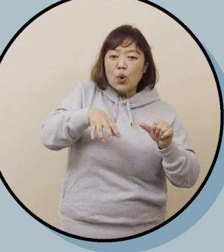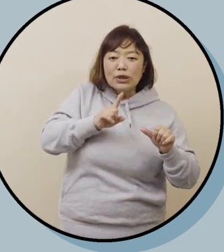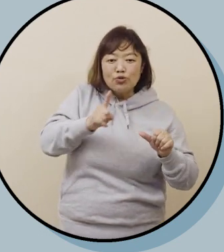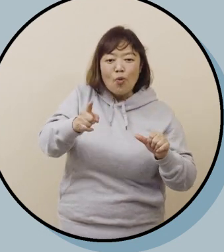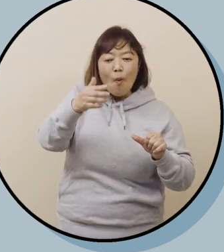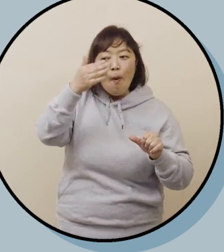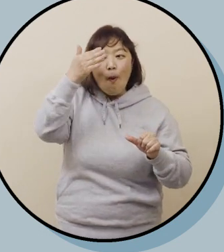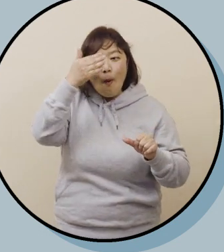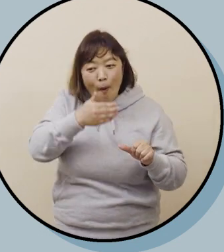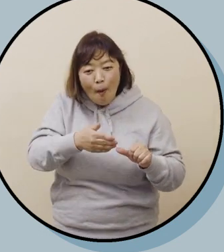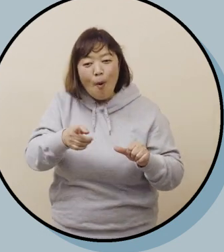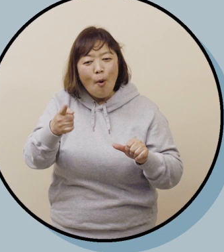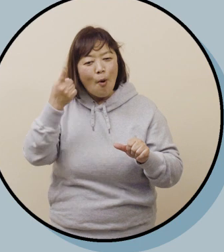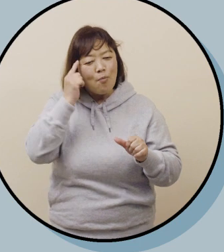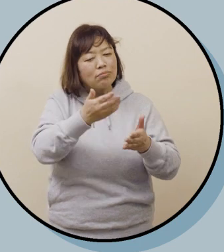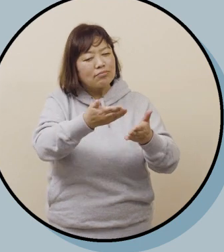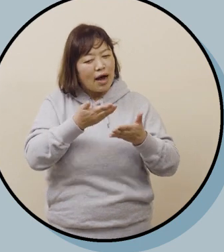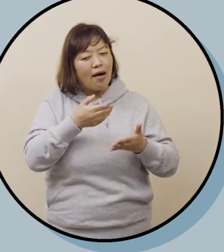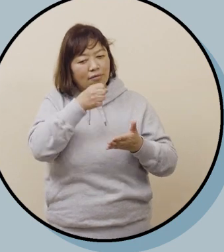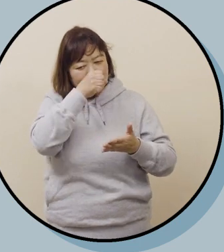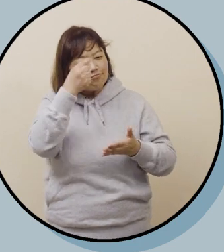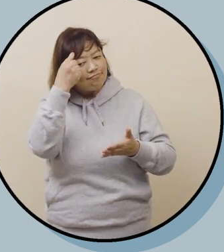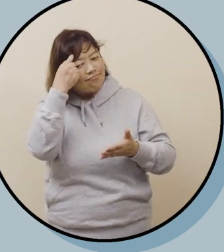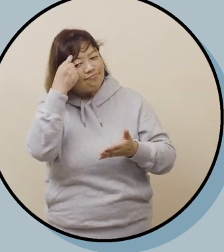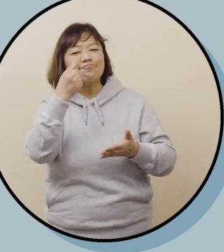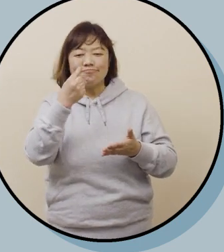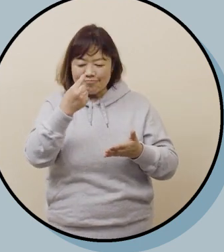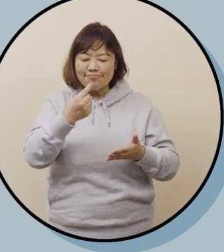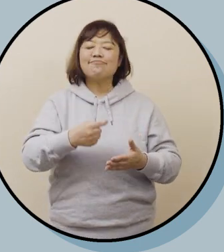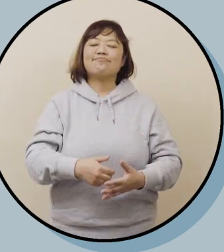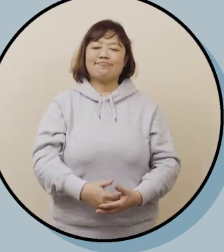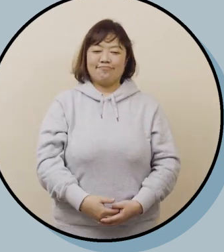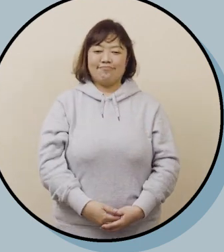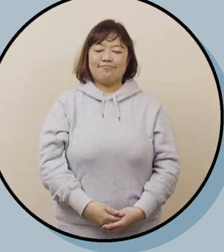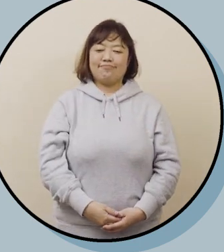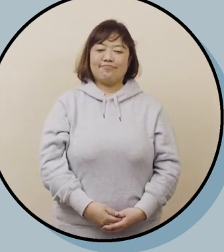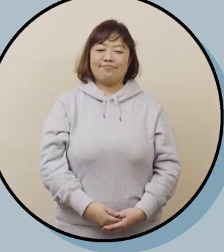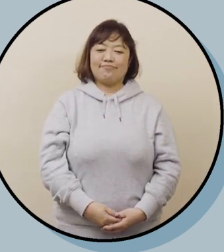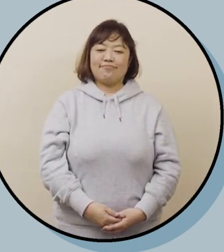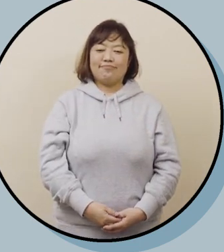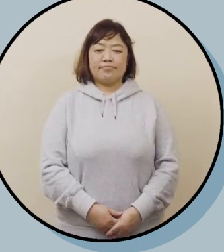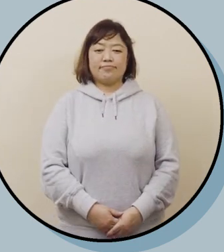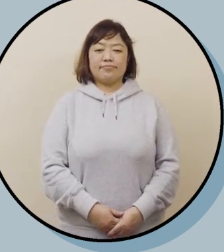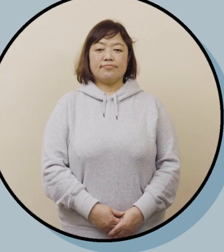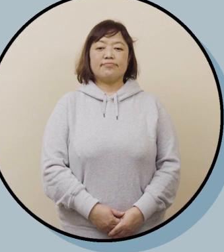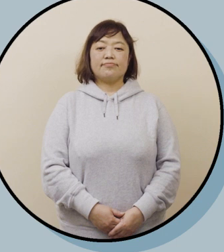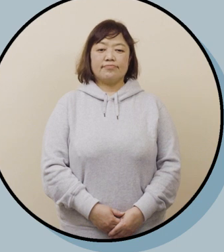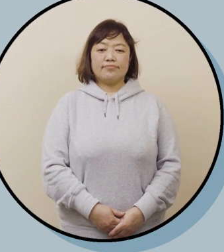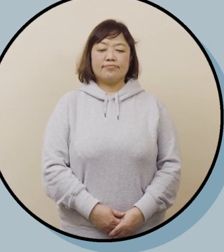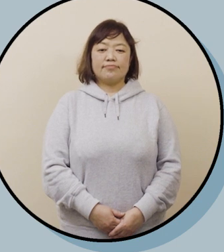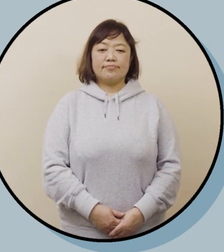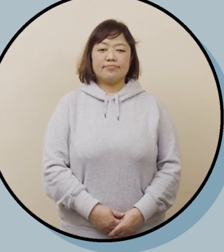その第三者が介入することで劇場になるみたいなところはまああるなっていうふうに思っていて